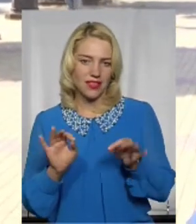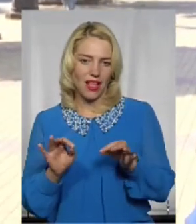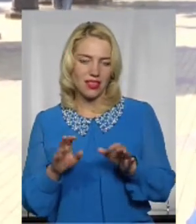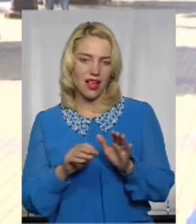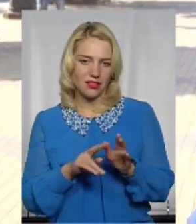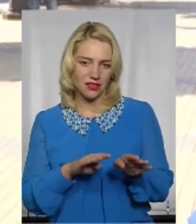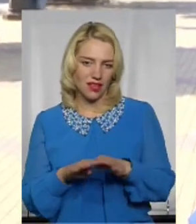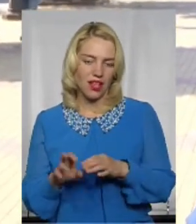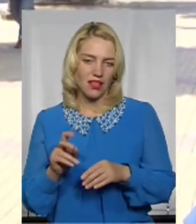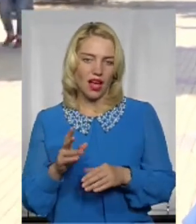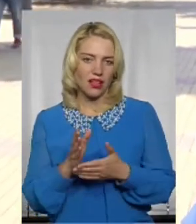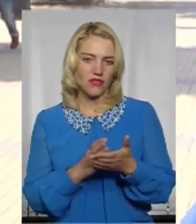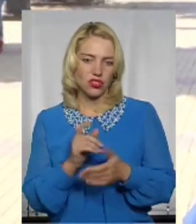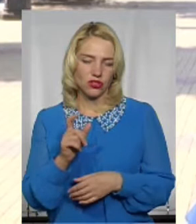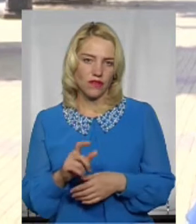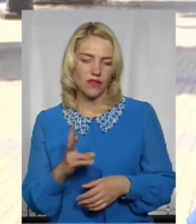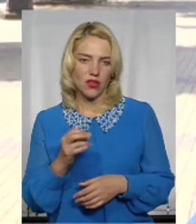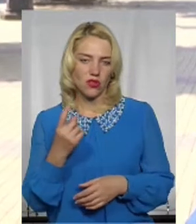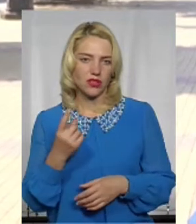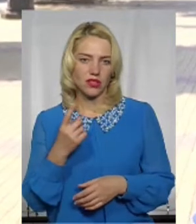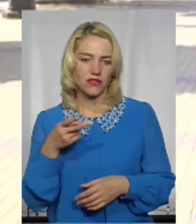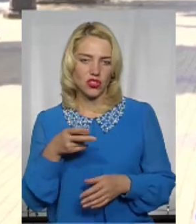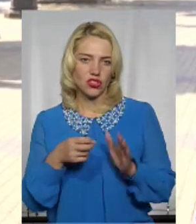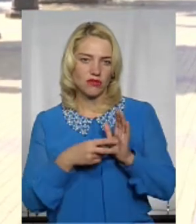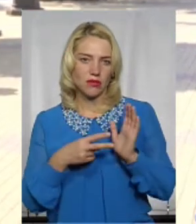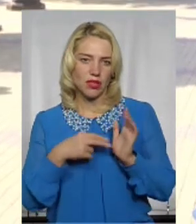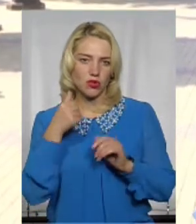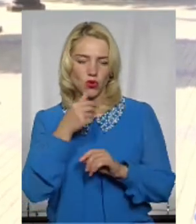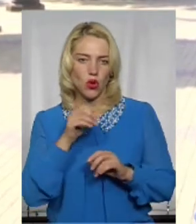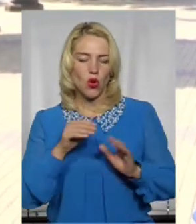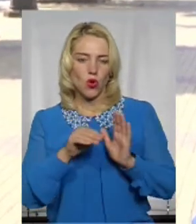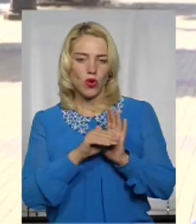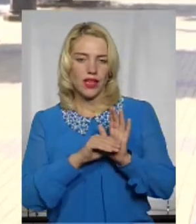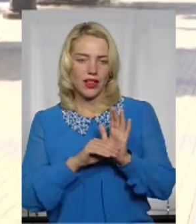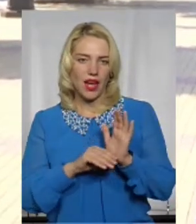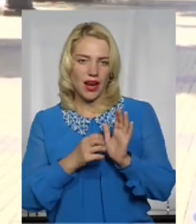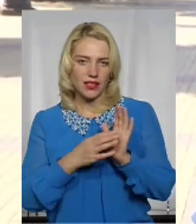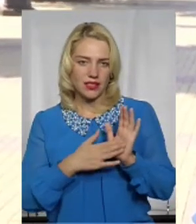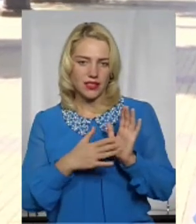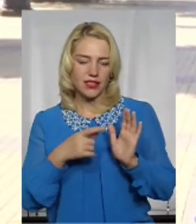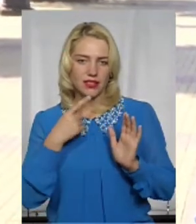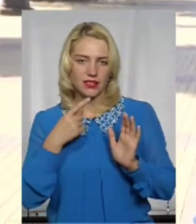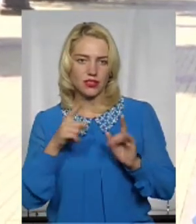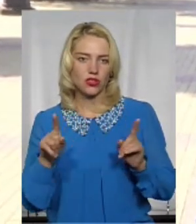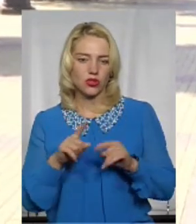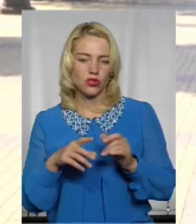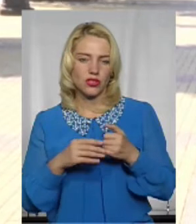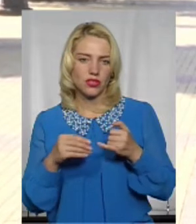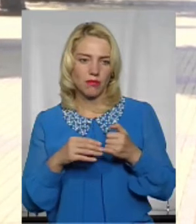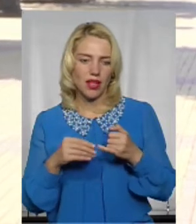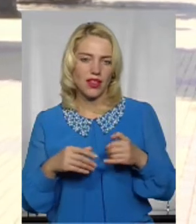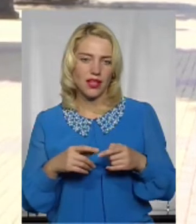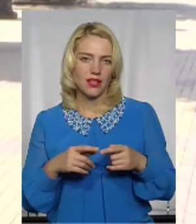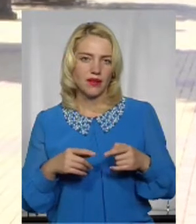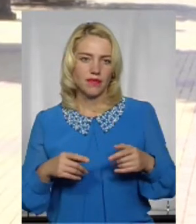чиновника. Єдине, що у 2017 році, у декларації 2017 рік вказана земельна ділянка